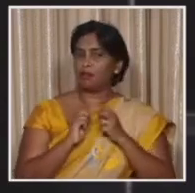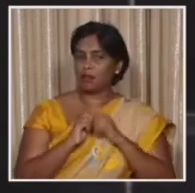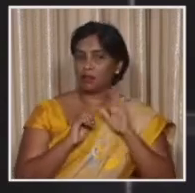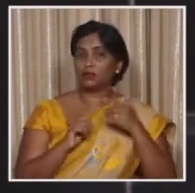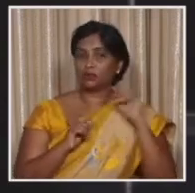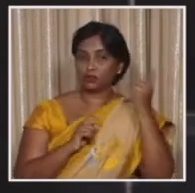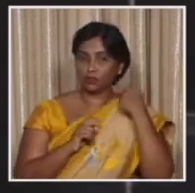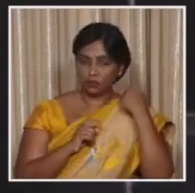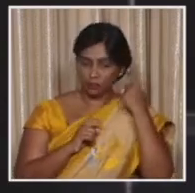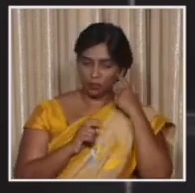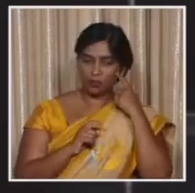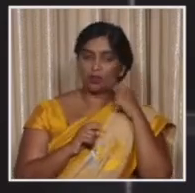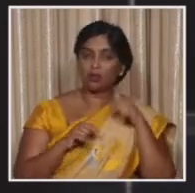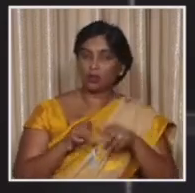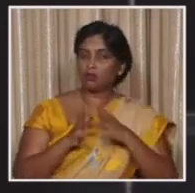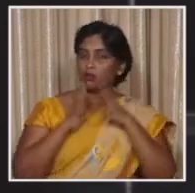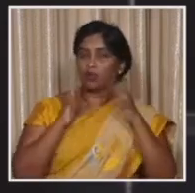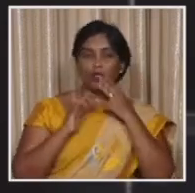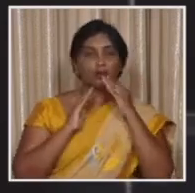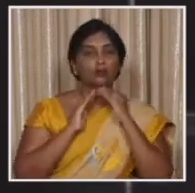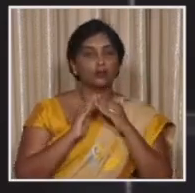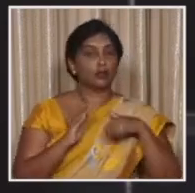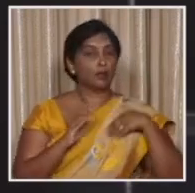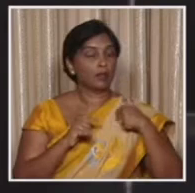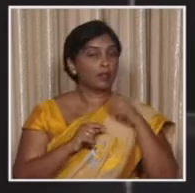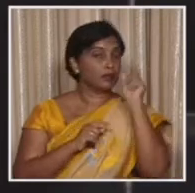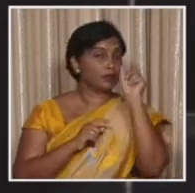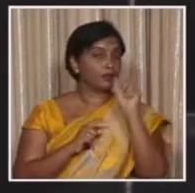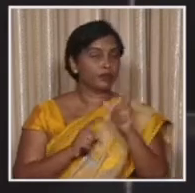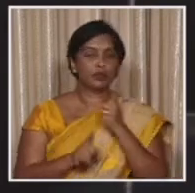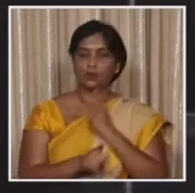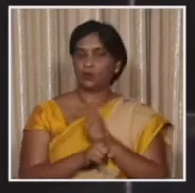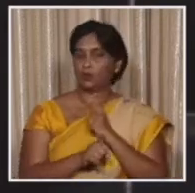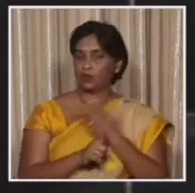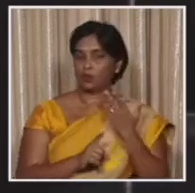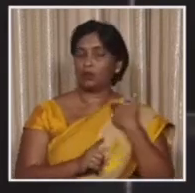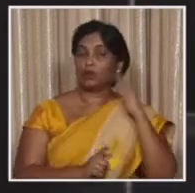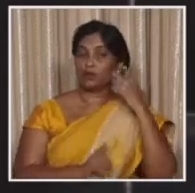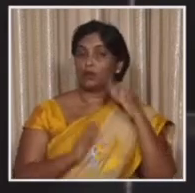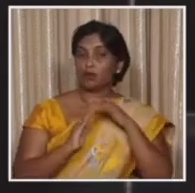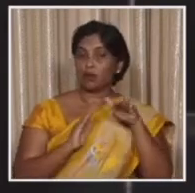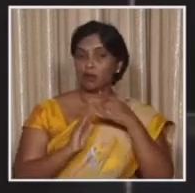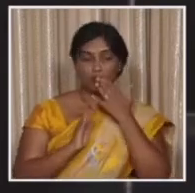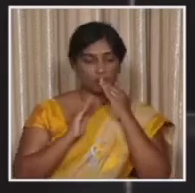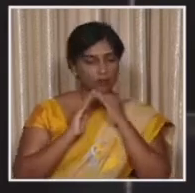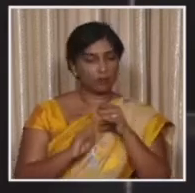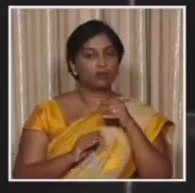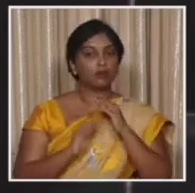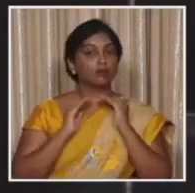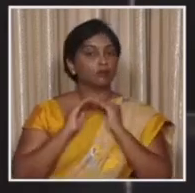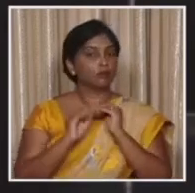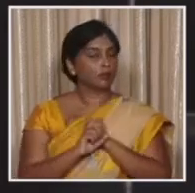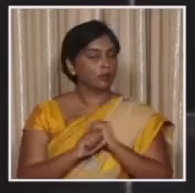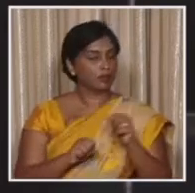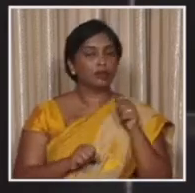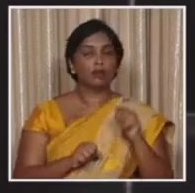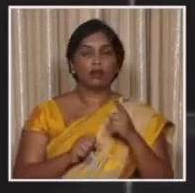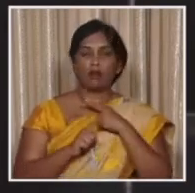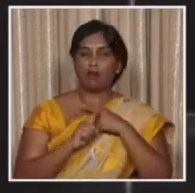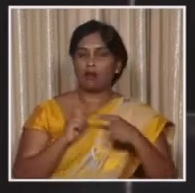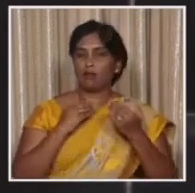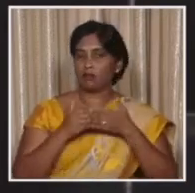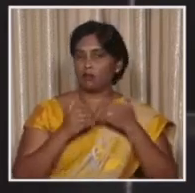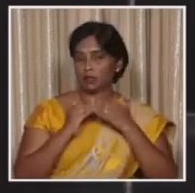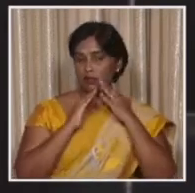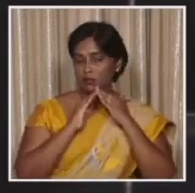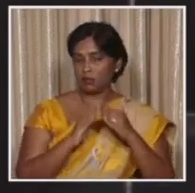අපි කවුරුත් දන්නවා. අද බොහෝ පාසල්වල ප්‍රධාන විෂයන්ට ගුරුවරු නැහැ. විශේෂයෙන් ග්‍රාමීය පාසල්වල ගොඩනැගිලි නැහැ. බාගෙට හදපු